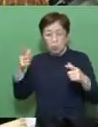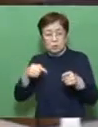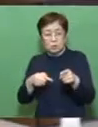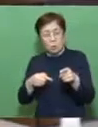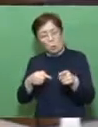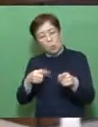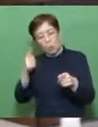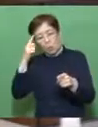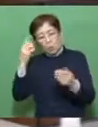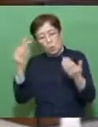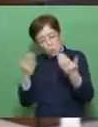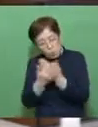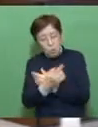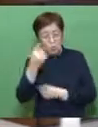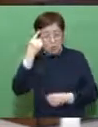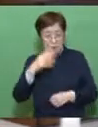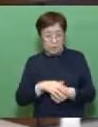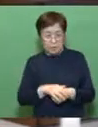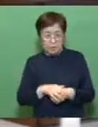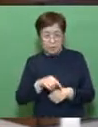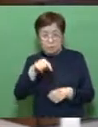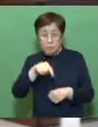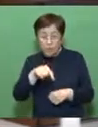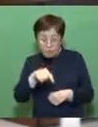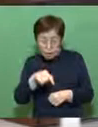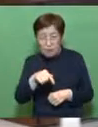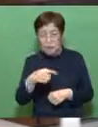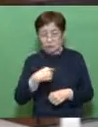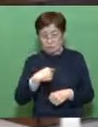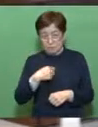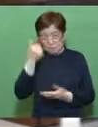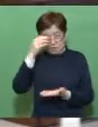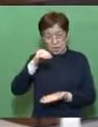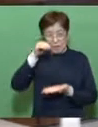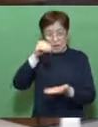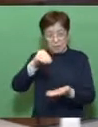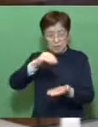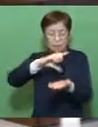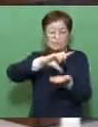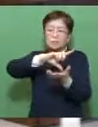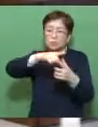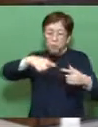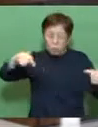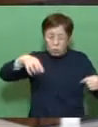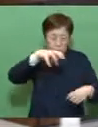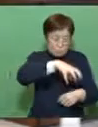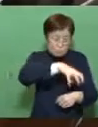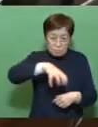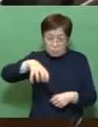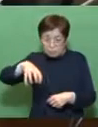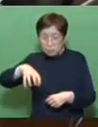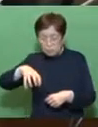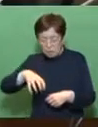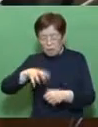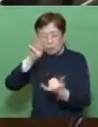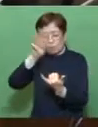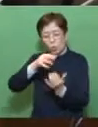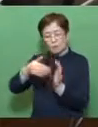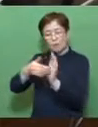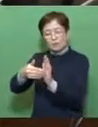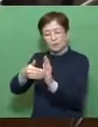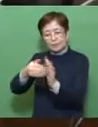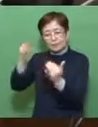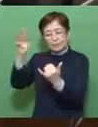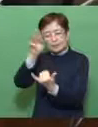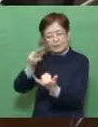されたかえ地方自治体レベルでのうんあの減災防災の協力関係っていうのを